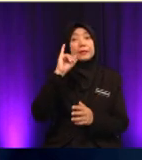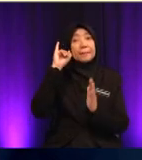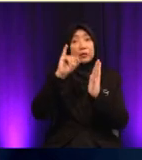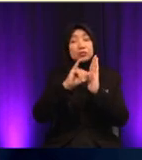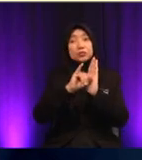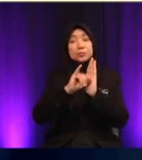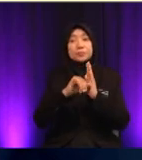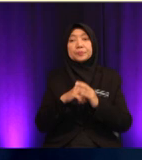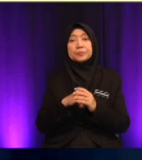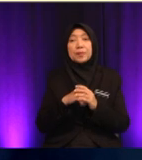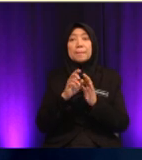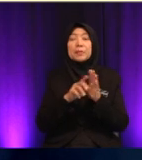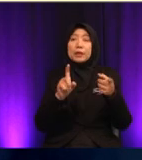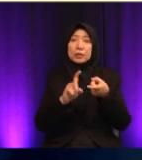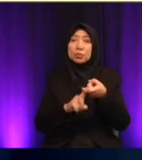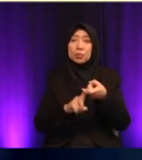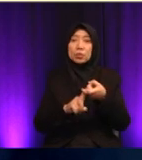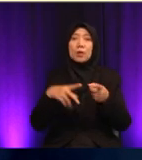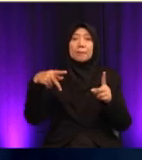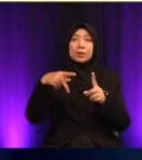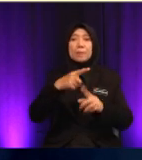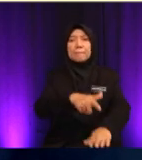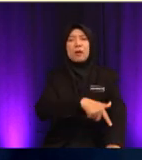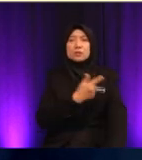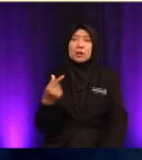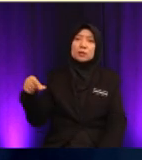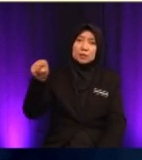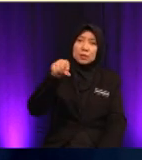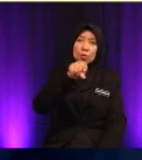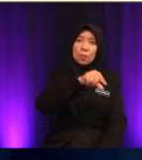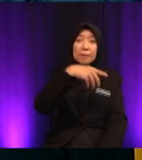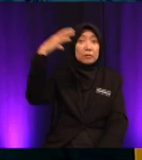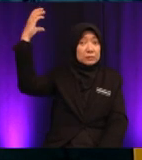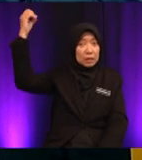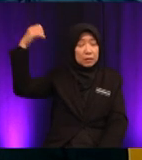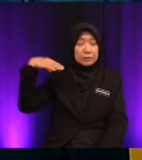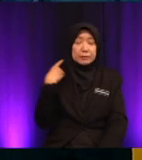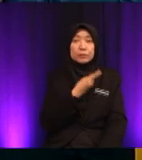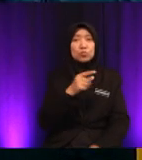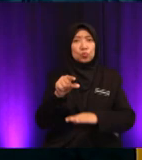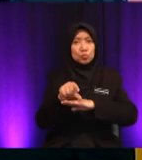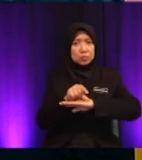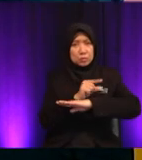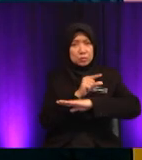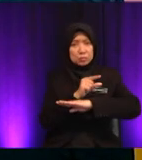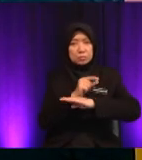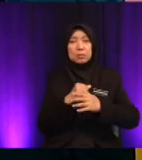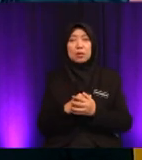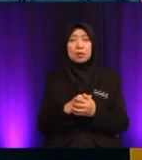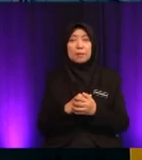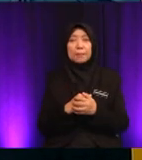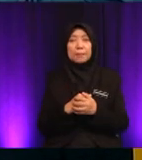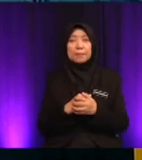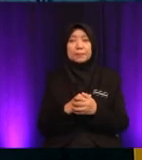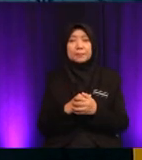tuh bergantung kepada panjang gelombang cahaya yang kita gunakan karena kita gunakan gelombang cahaya gelombang cahaya sekitar 400